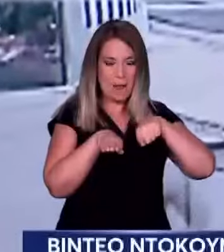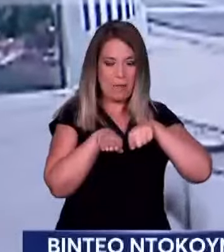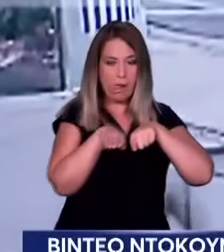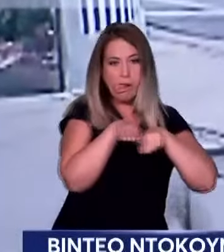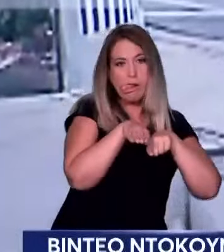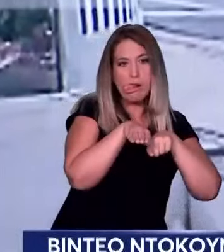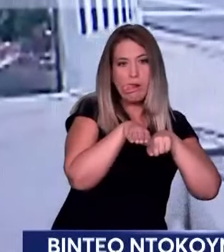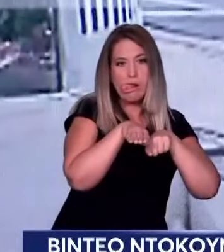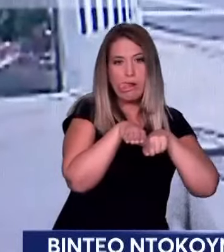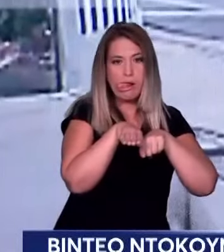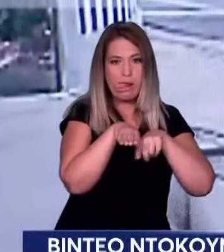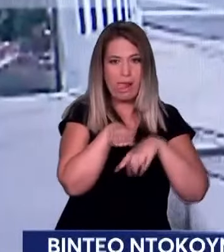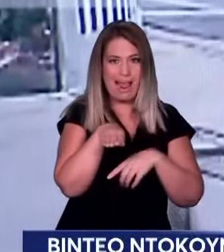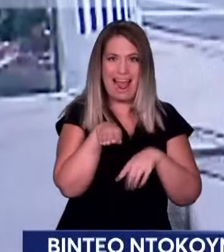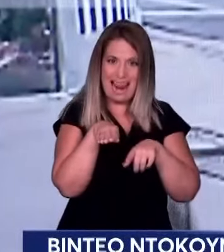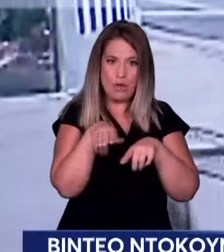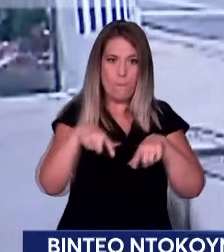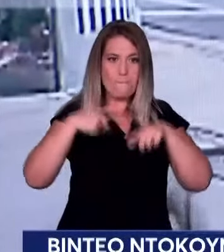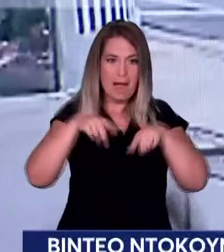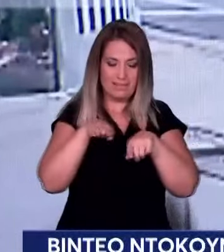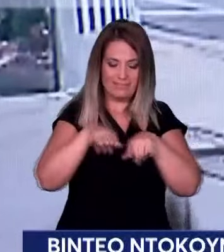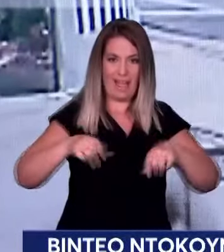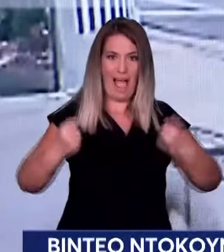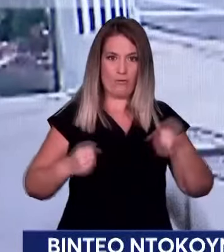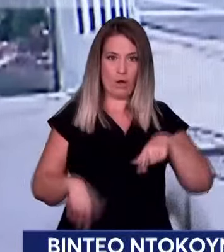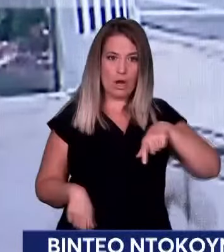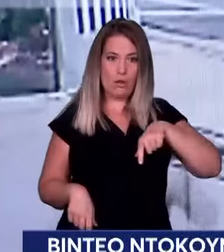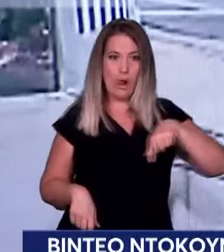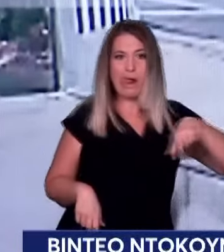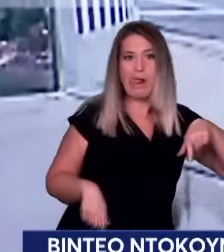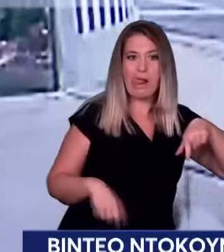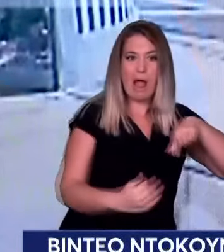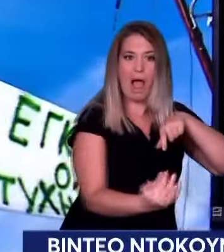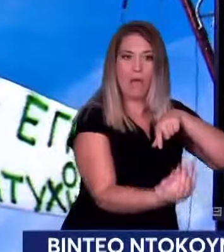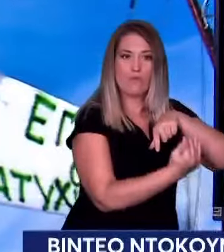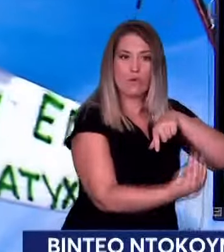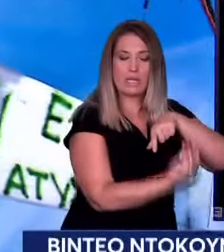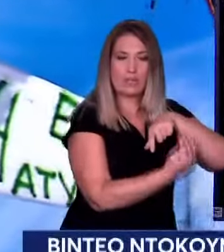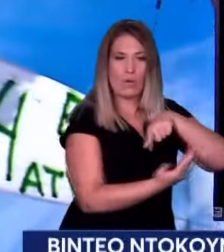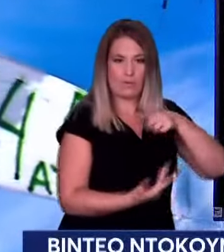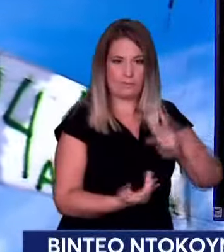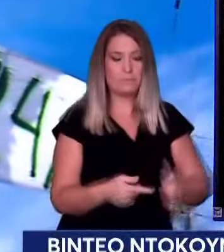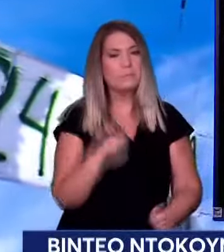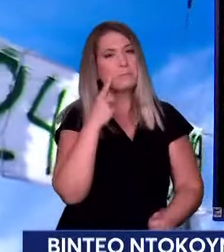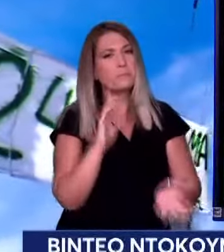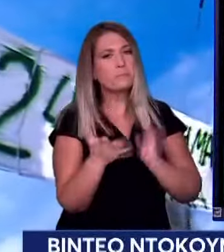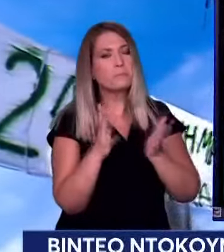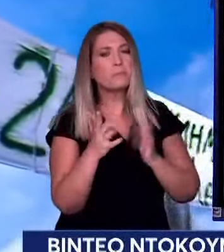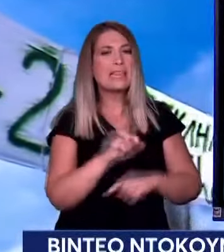στο αντίθετο ρεύμα κυκλοφορίας. Μετρήσαμε, ζητήσαμε από ειδικούς να μετρήσουν την ταχύτητά του.